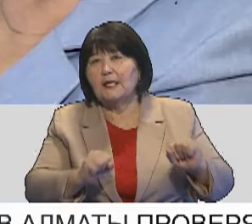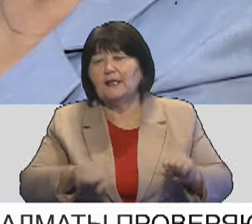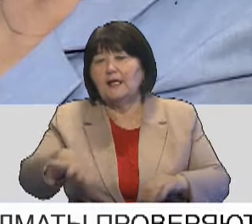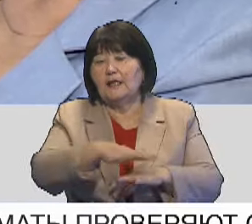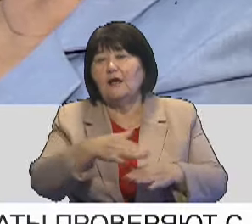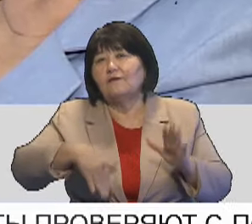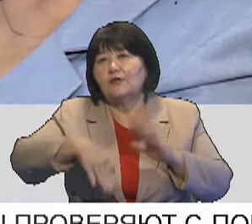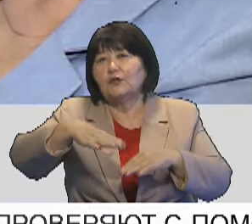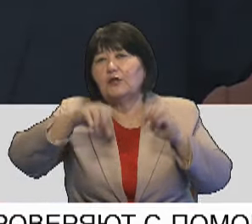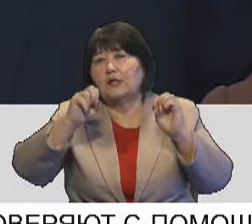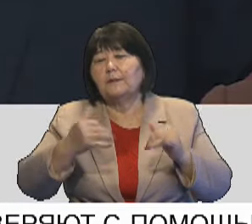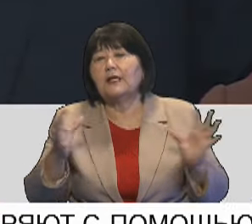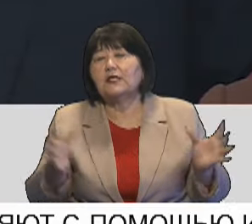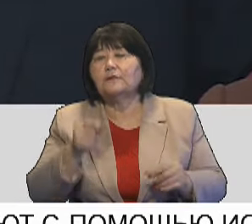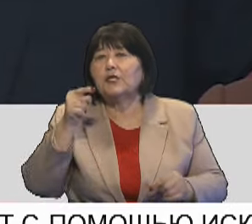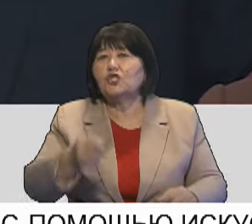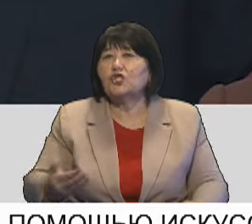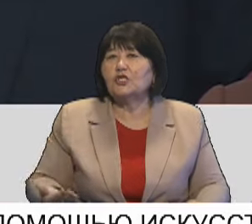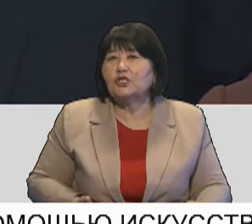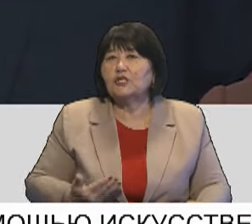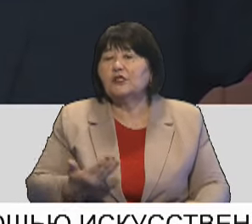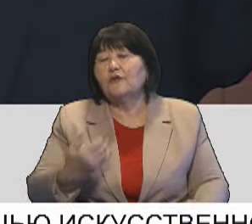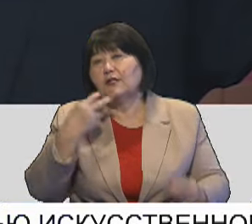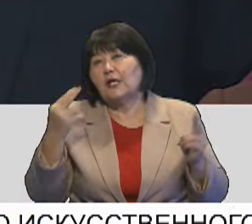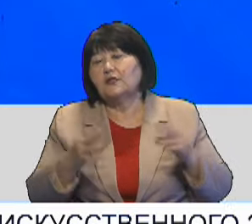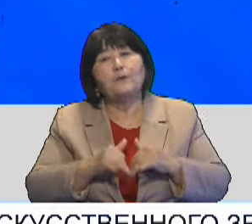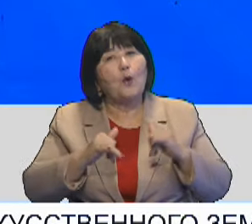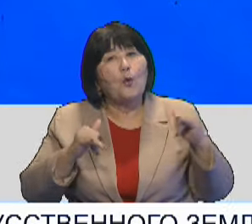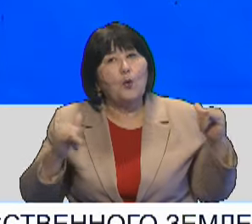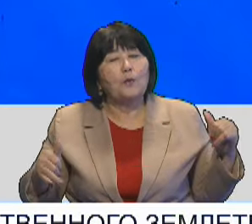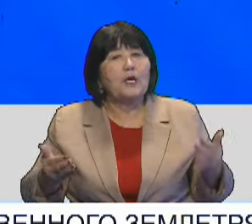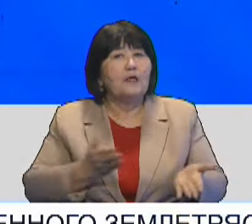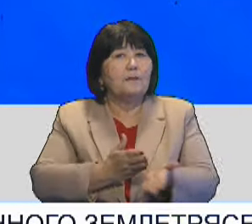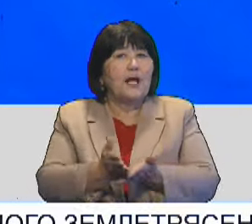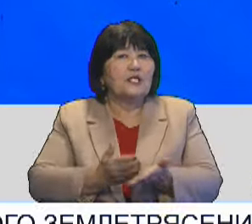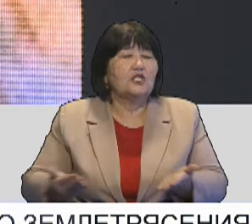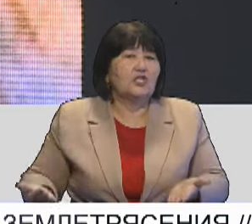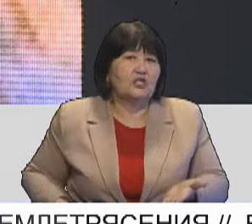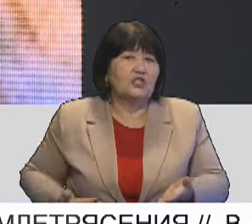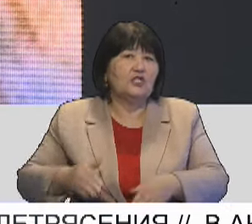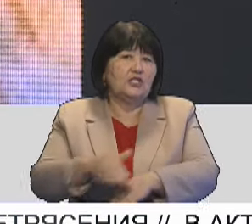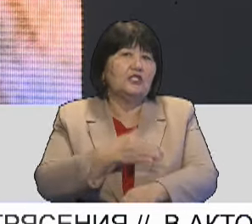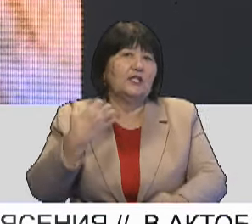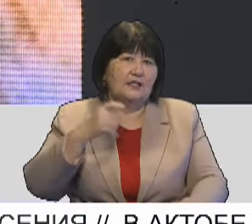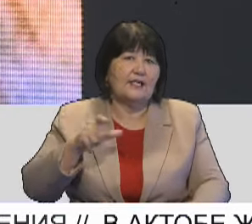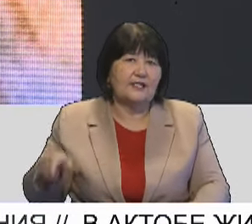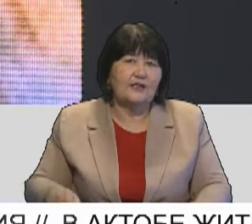высокая квалификация позволяет спасать тысячи жизней. Об этом свидетельствует увеличение продолжительности жизни кызылординцев.